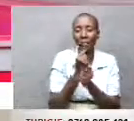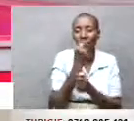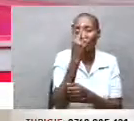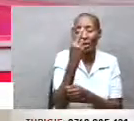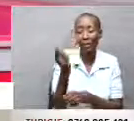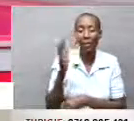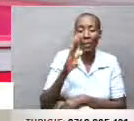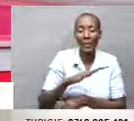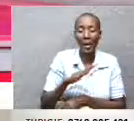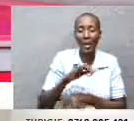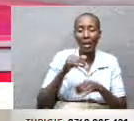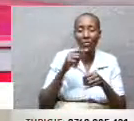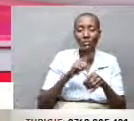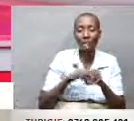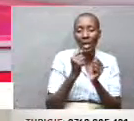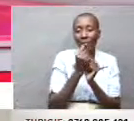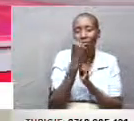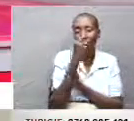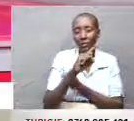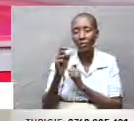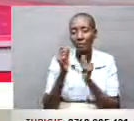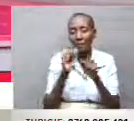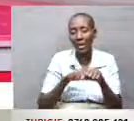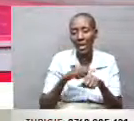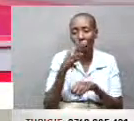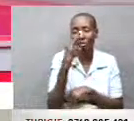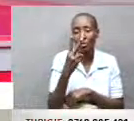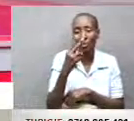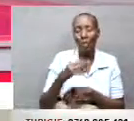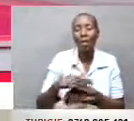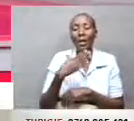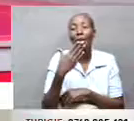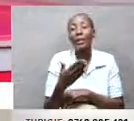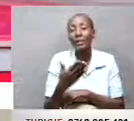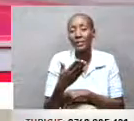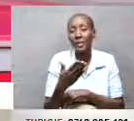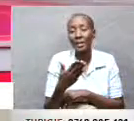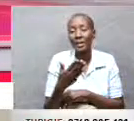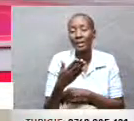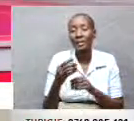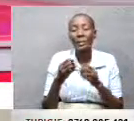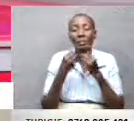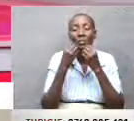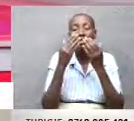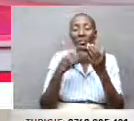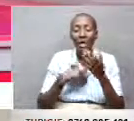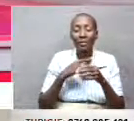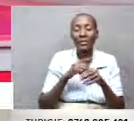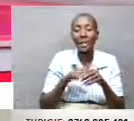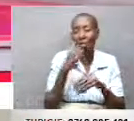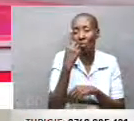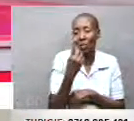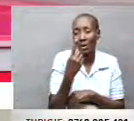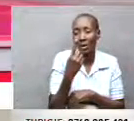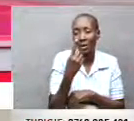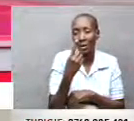hivi kwenye matukio nyanjani saa 6 hadi saa 8. Na baada ya matukio nyanjani tutakuwa na taarifa za saa 7 mchana.